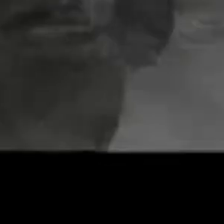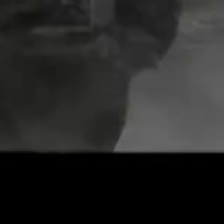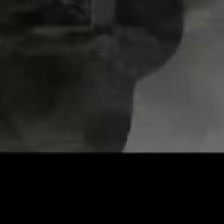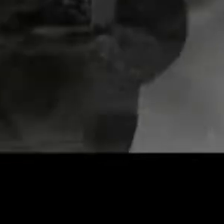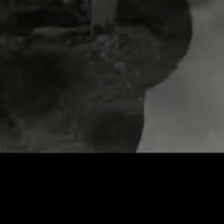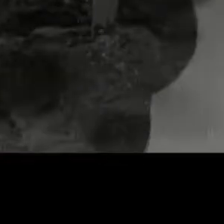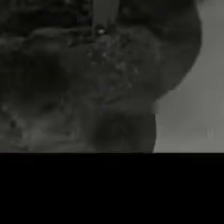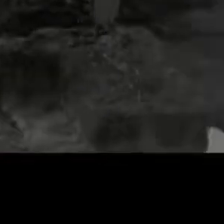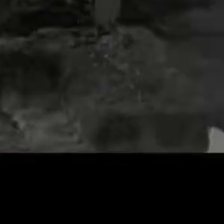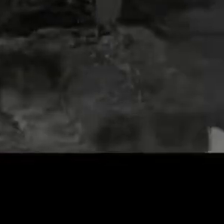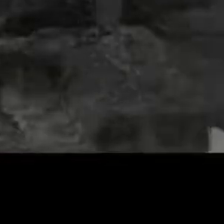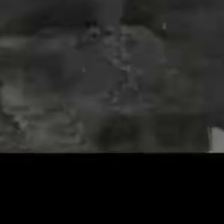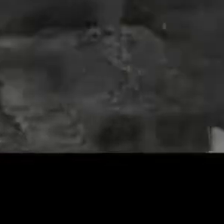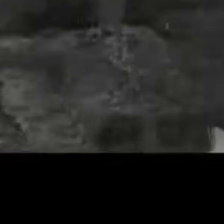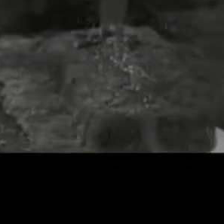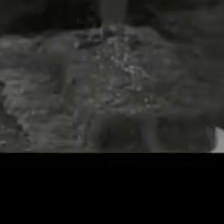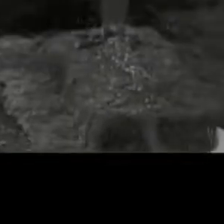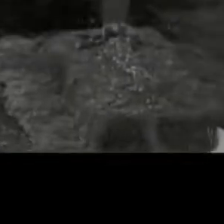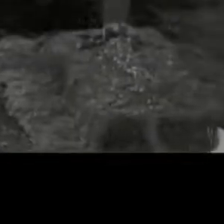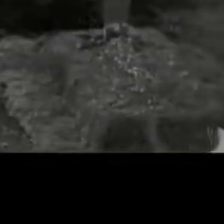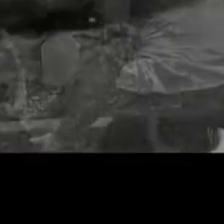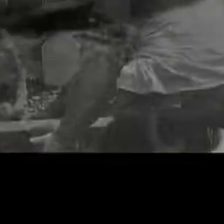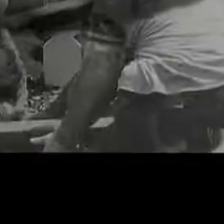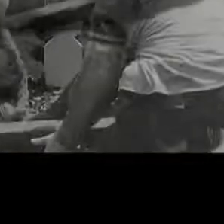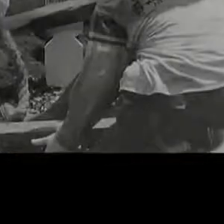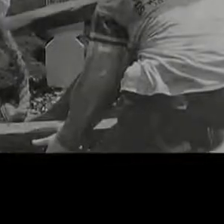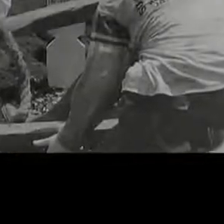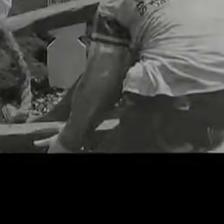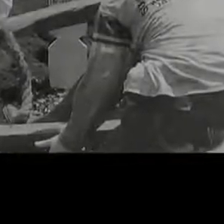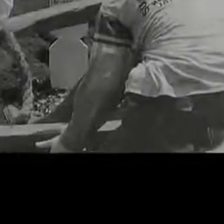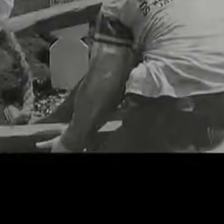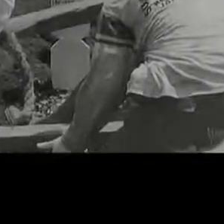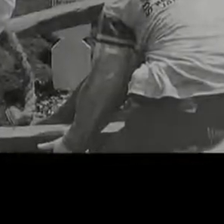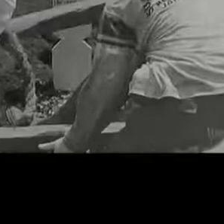Mereka pergi bergerogol dalam gelombang bernama...